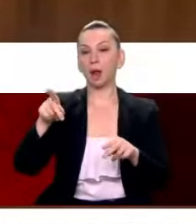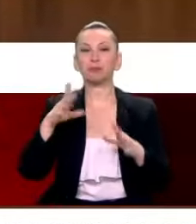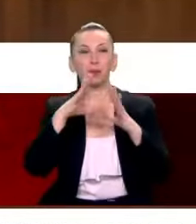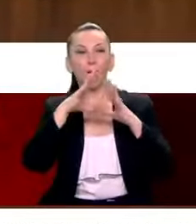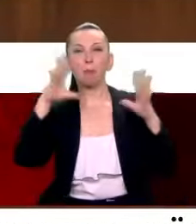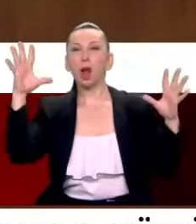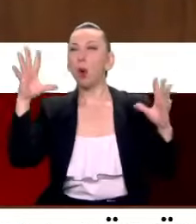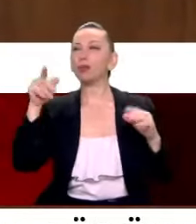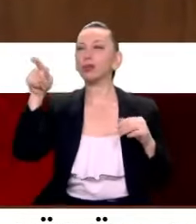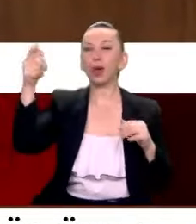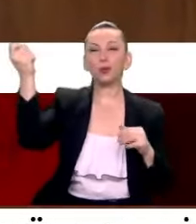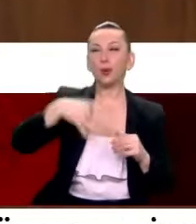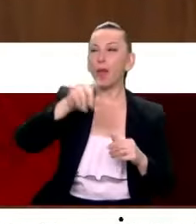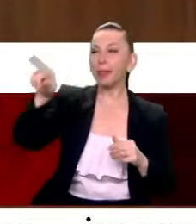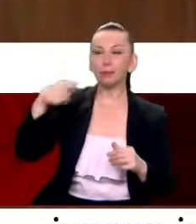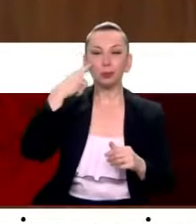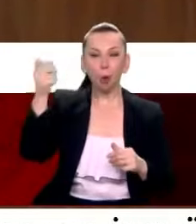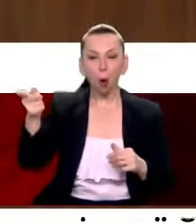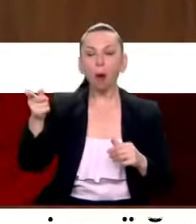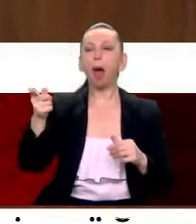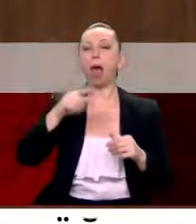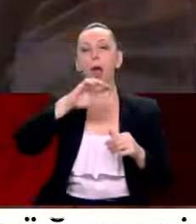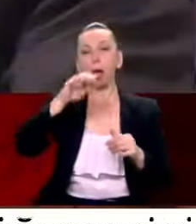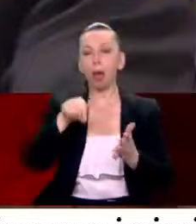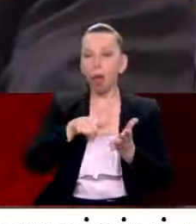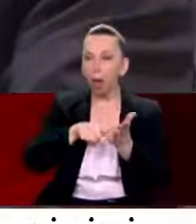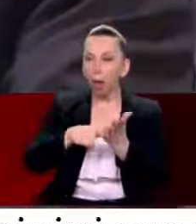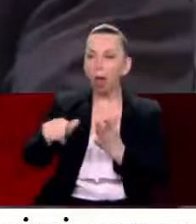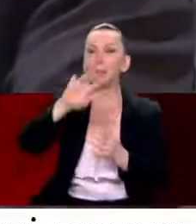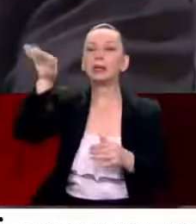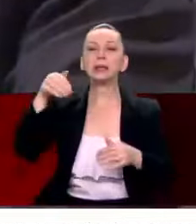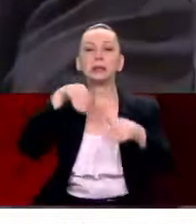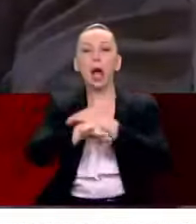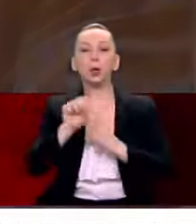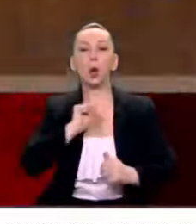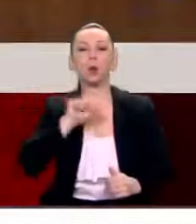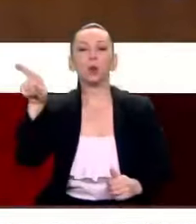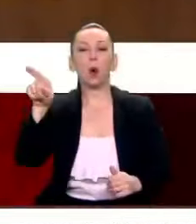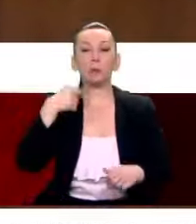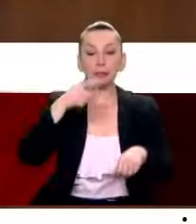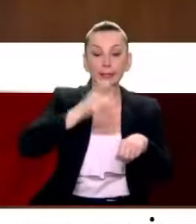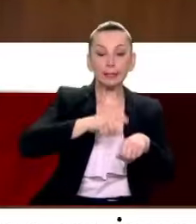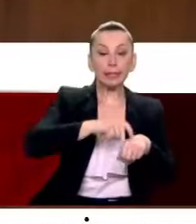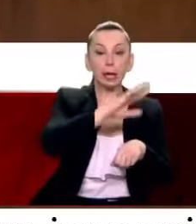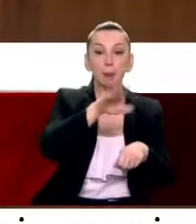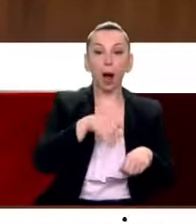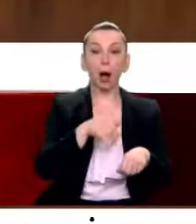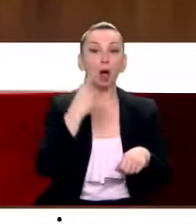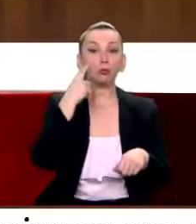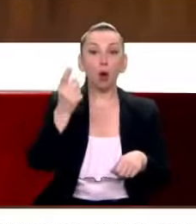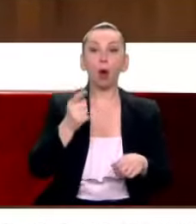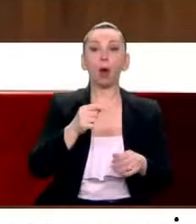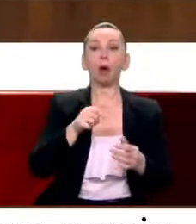Lider kadrosunu inlerinde çıkamaz hale getirdi artık istihbarat teşkilatımız tamamıyla Lider